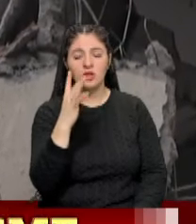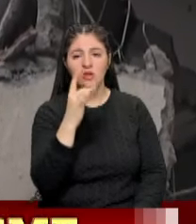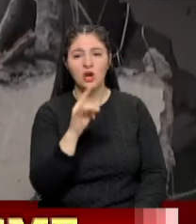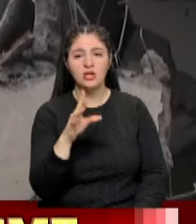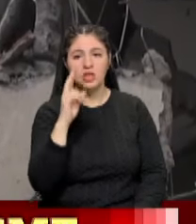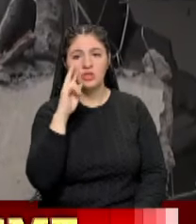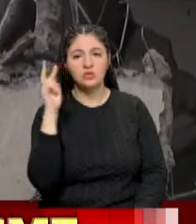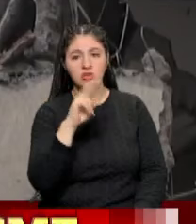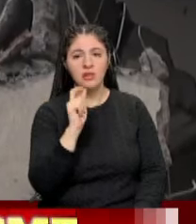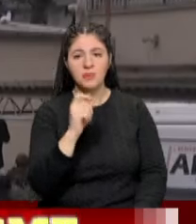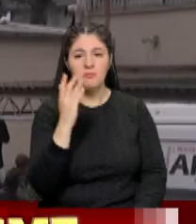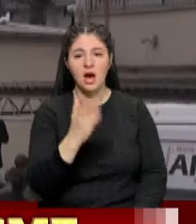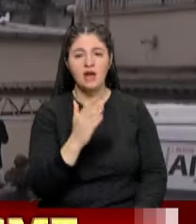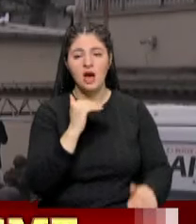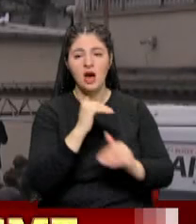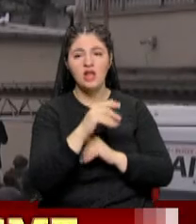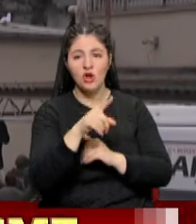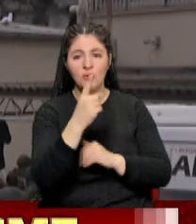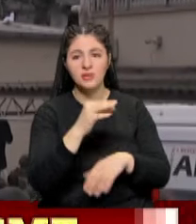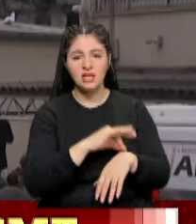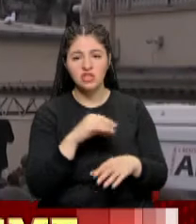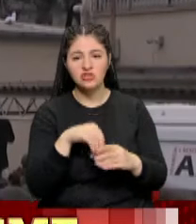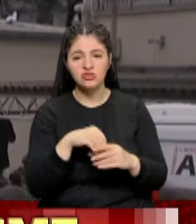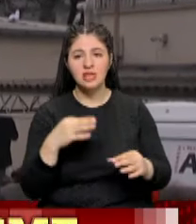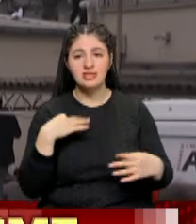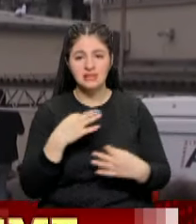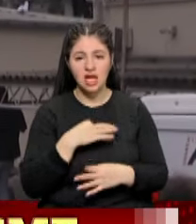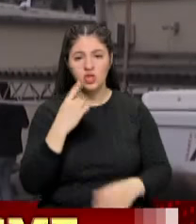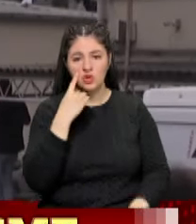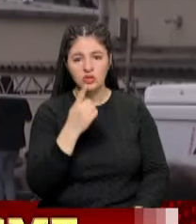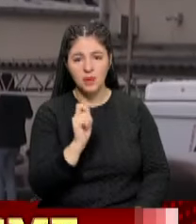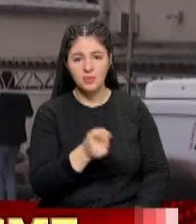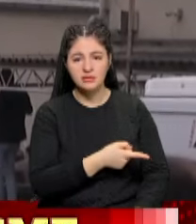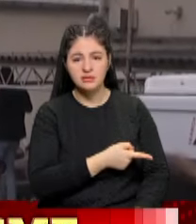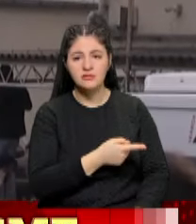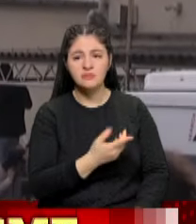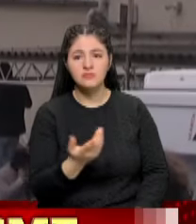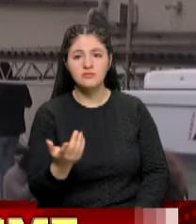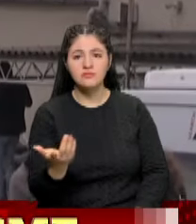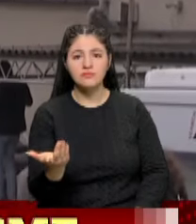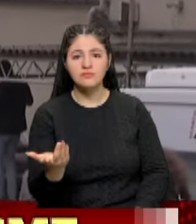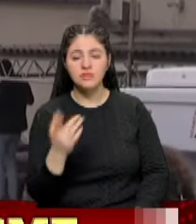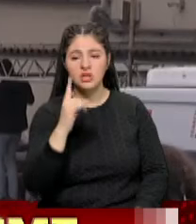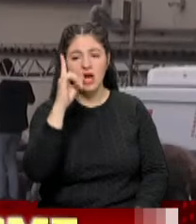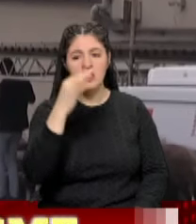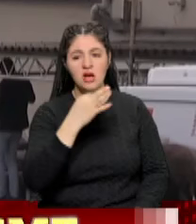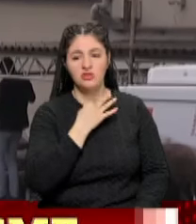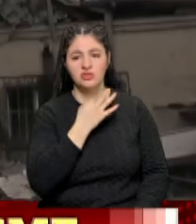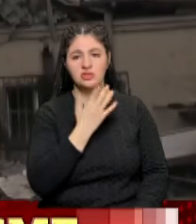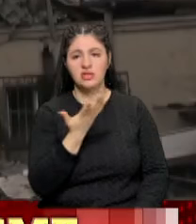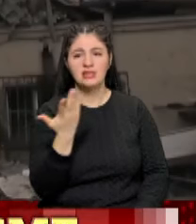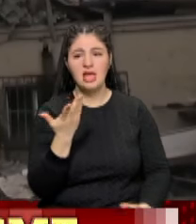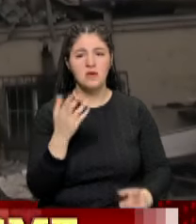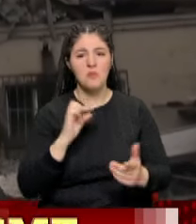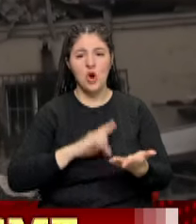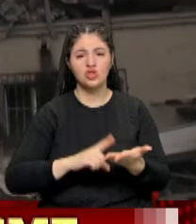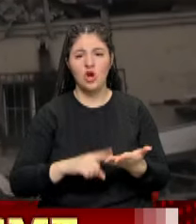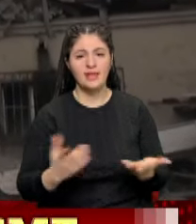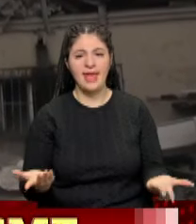0417'yi gösterdiğinde bari halka o bir dakika içerisinde saygıyı duyun. Yani orada Allah aşkınıza neyin